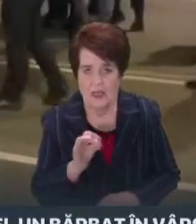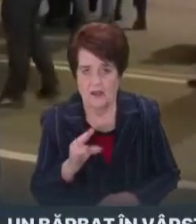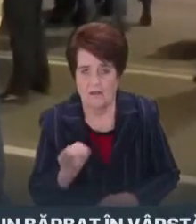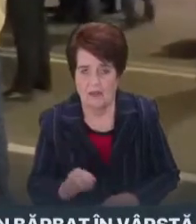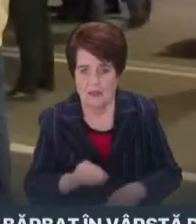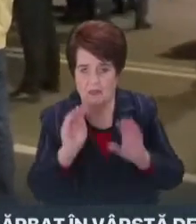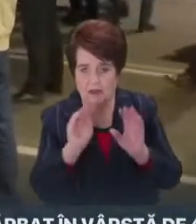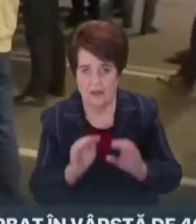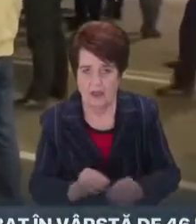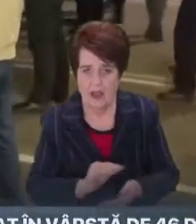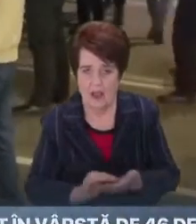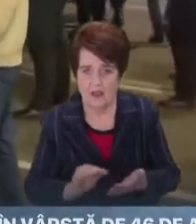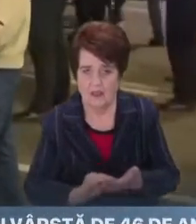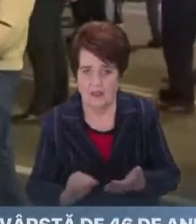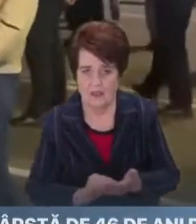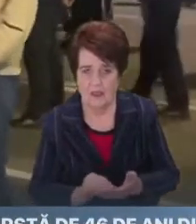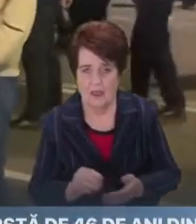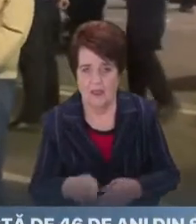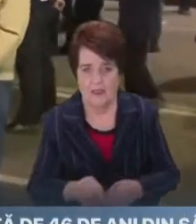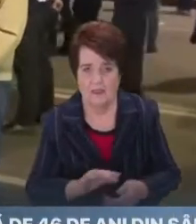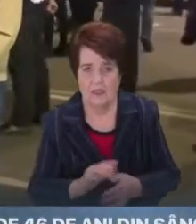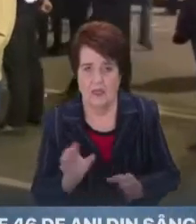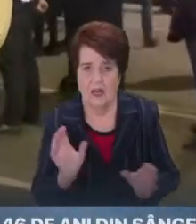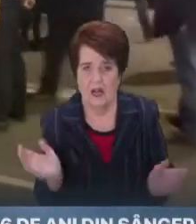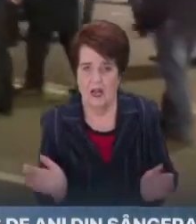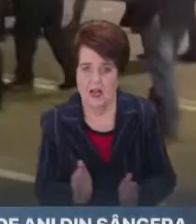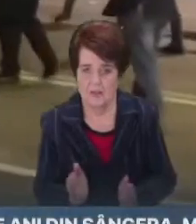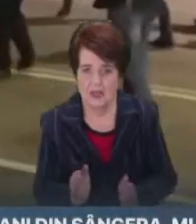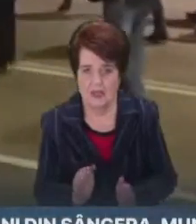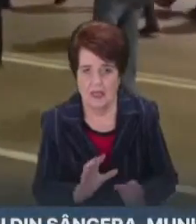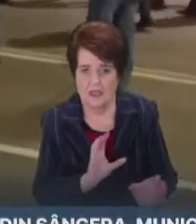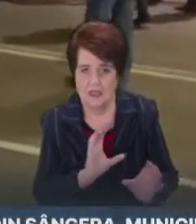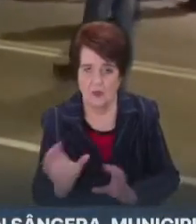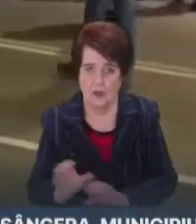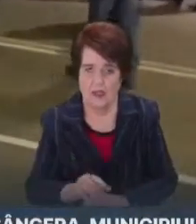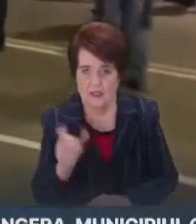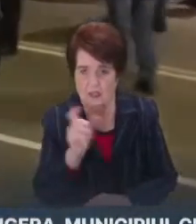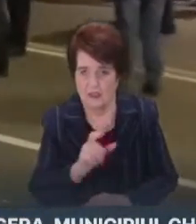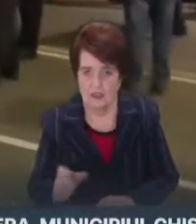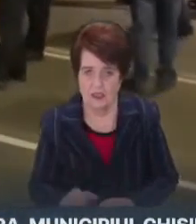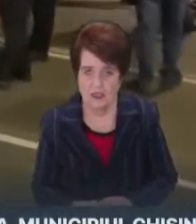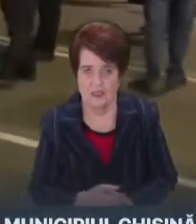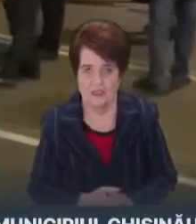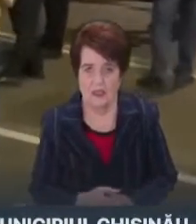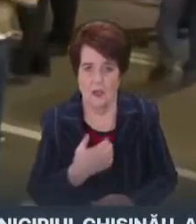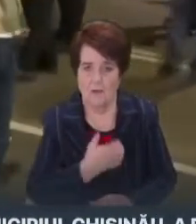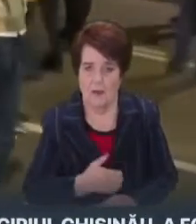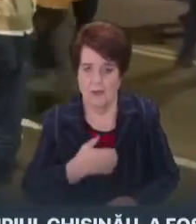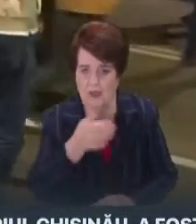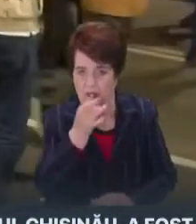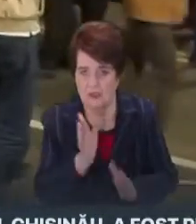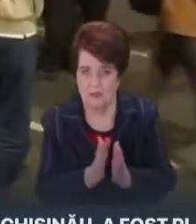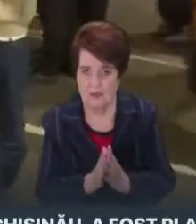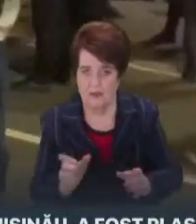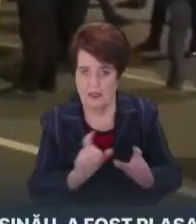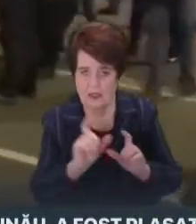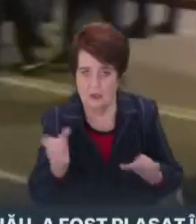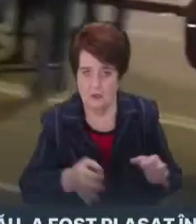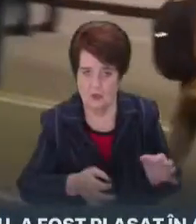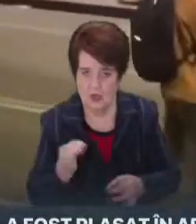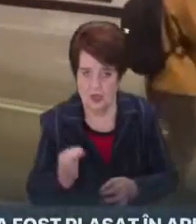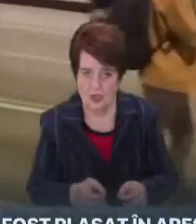situația în capitală a ajuns la limita siguranței cetățenilor. Revenco cheamă Primăria Chișinău să solicite instanței de